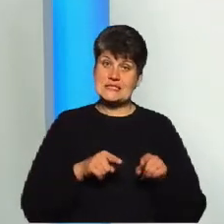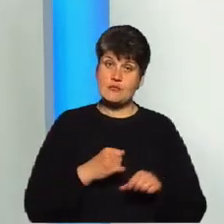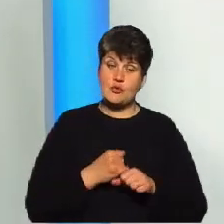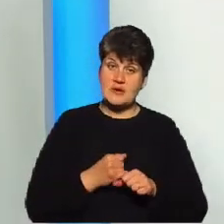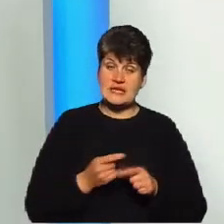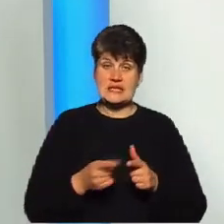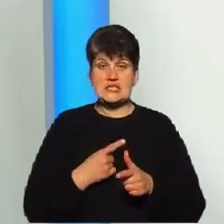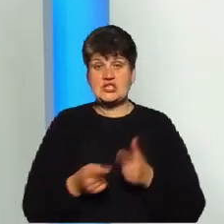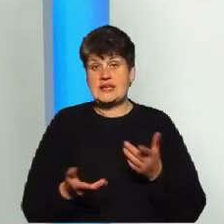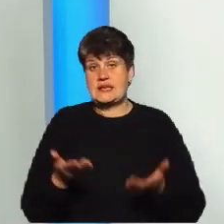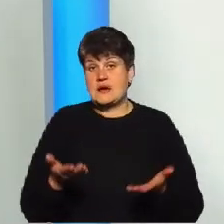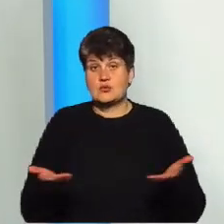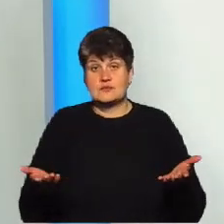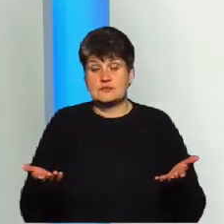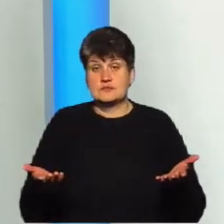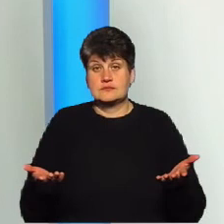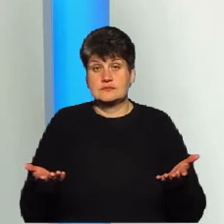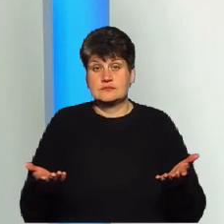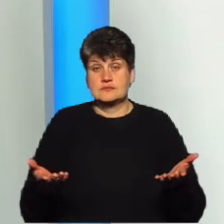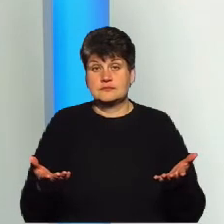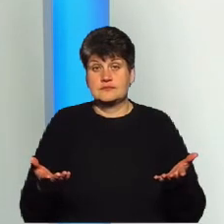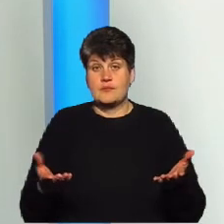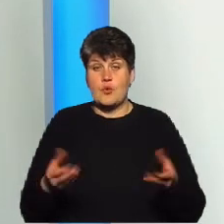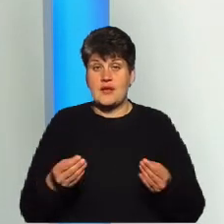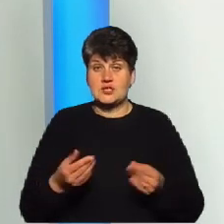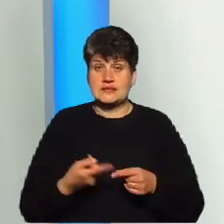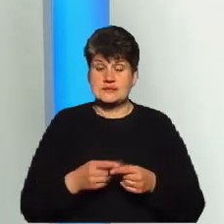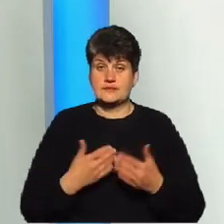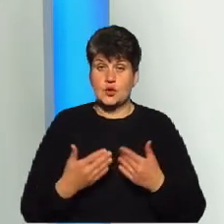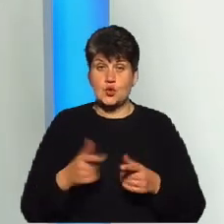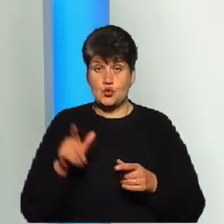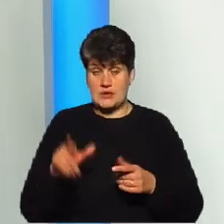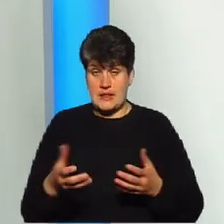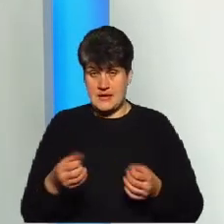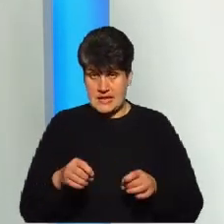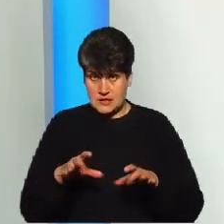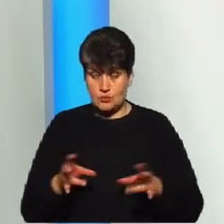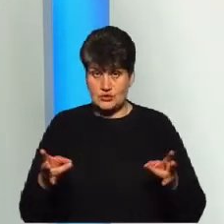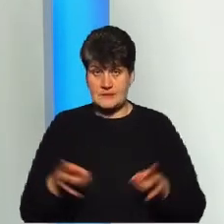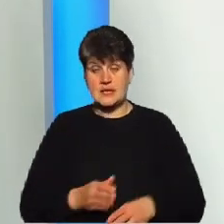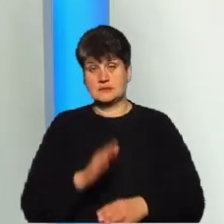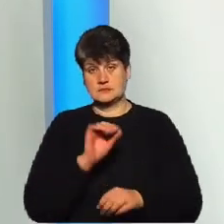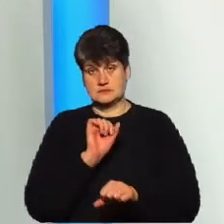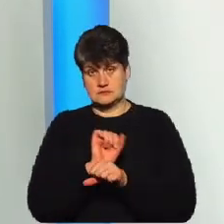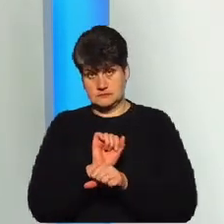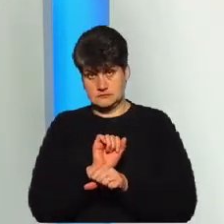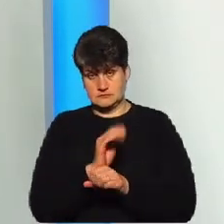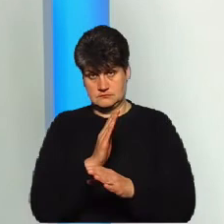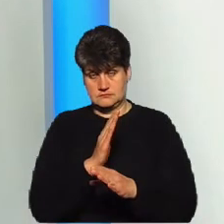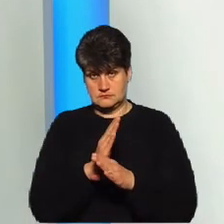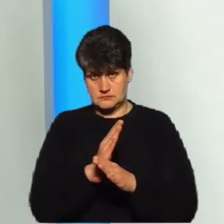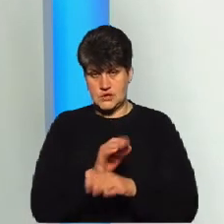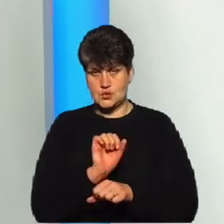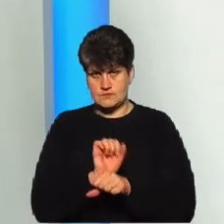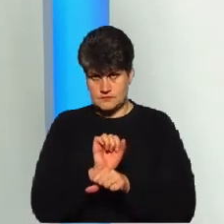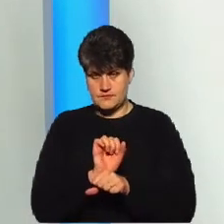якось толерувати це ставлення. Так? Якщо людина прийняла рішення, що потрібно це припиняти, тобто і вже